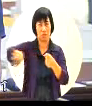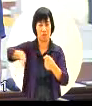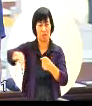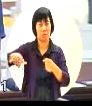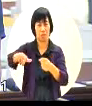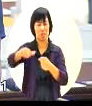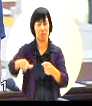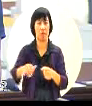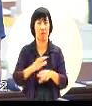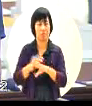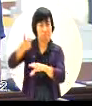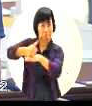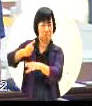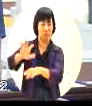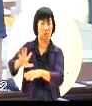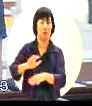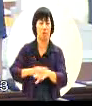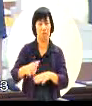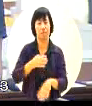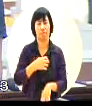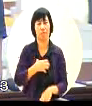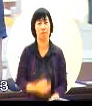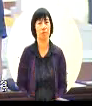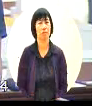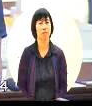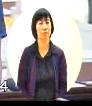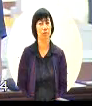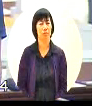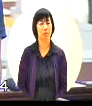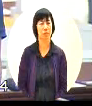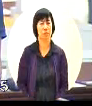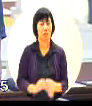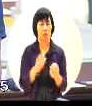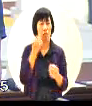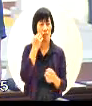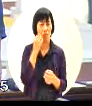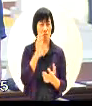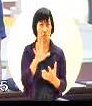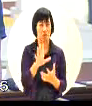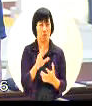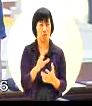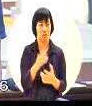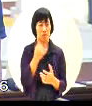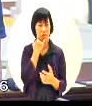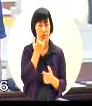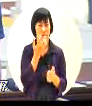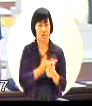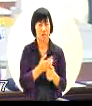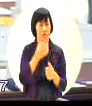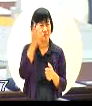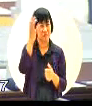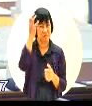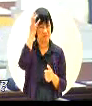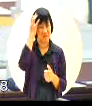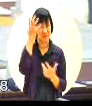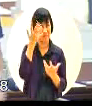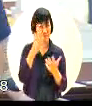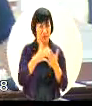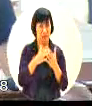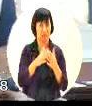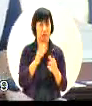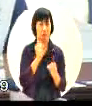通问题嘛，足危险的。所以这个大水城，我希望讲会当佫较早来完成吼。